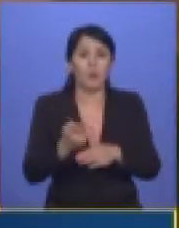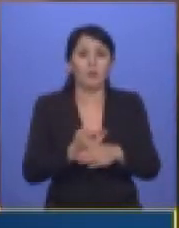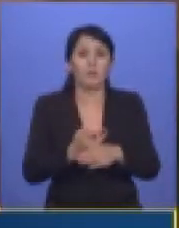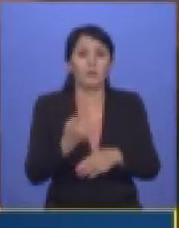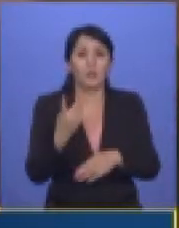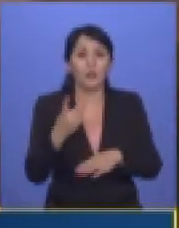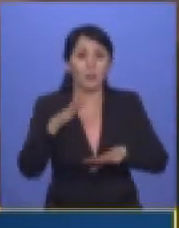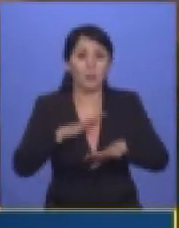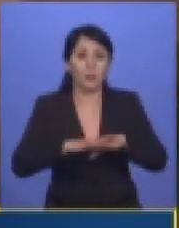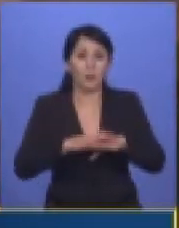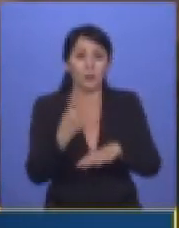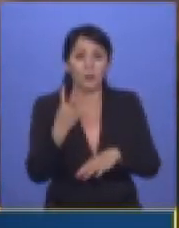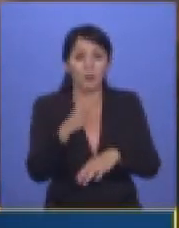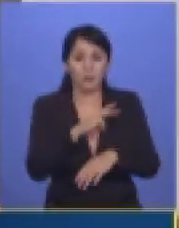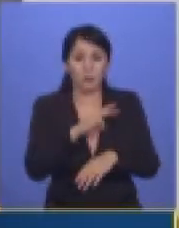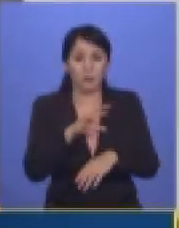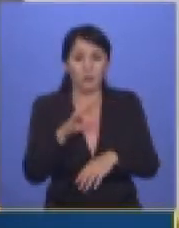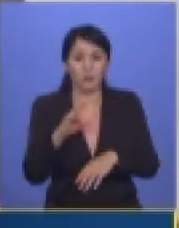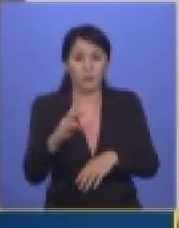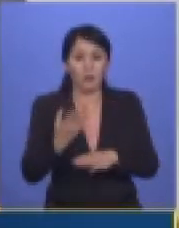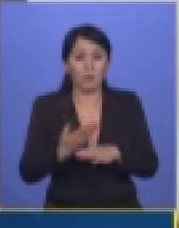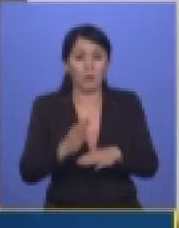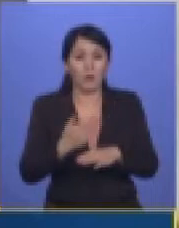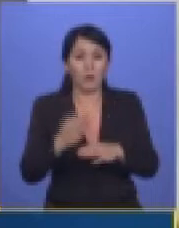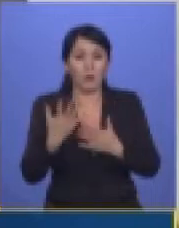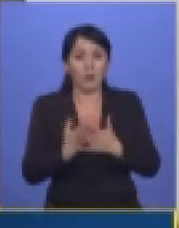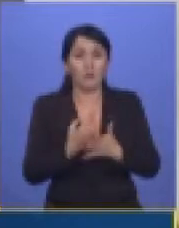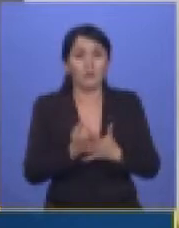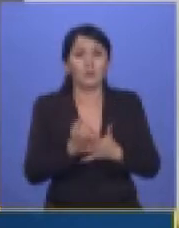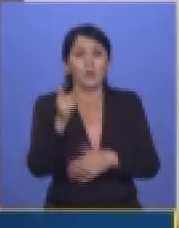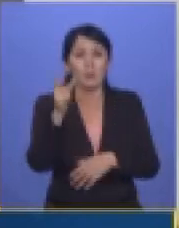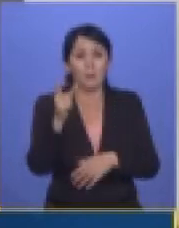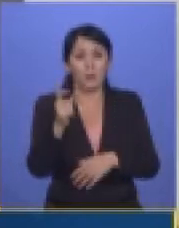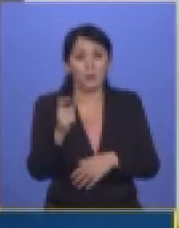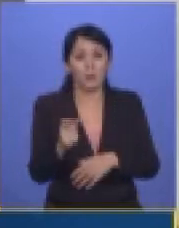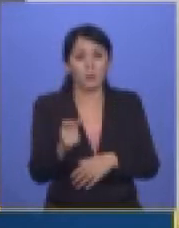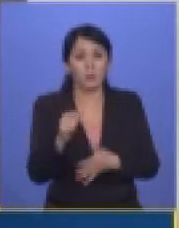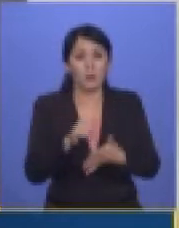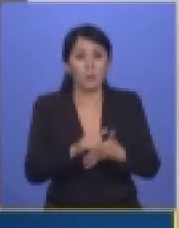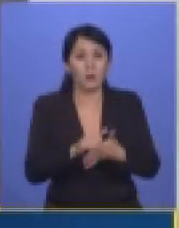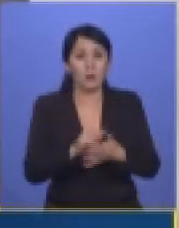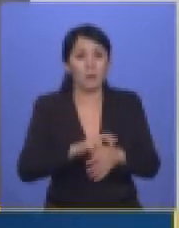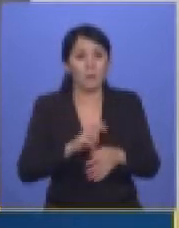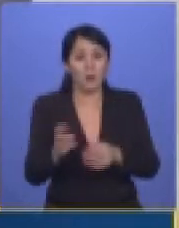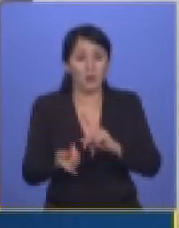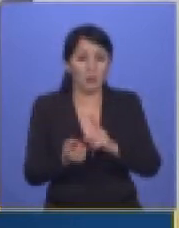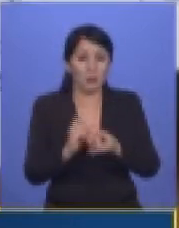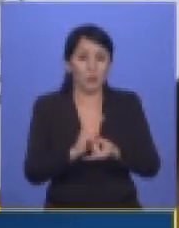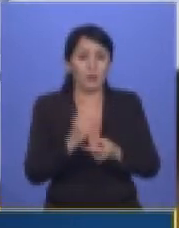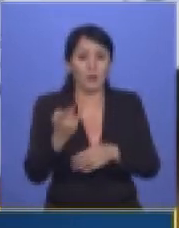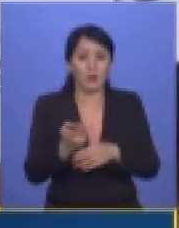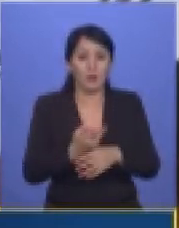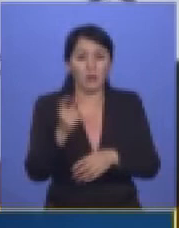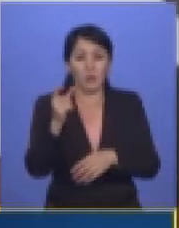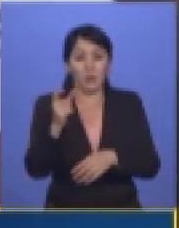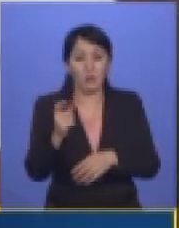екі банкеттен 4 миллион теңге несие ресімдеген. Бұл ақшаны ол қызметкерлерінің нұсқаған шотына аударған. Алаяқтардың айласына алданып